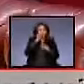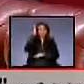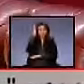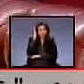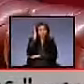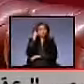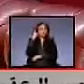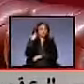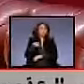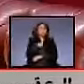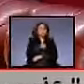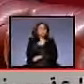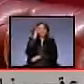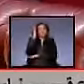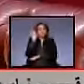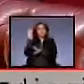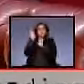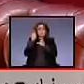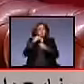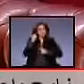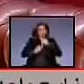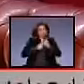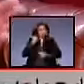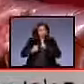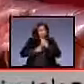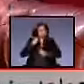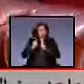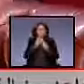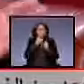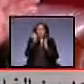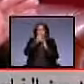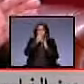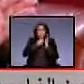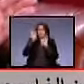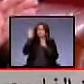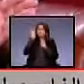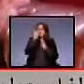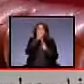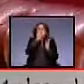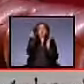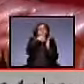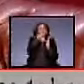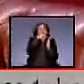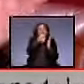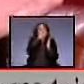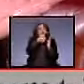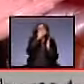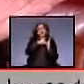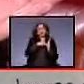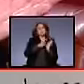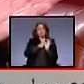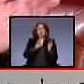طبية، يعني باذل فيها مجهود غير طبيعي. وكانت بقى مشكلة مروان الأكبر إنك هتحول ده الفيلم.